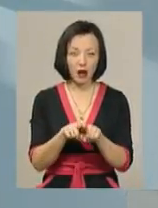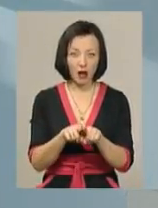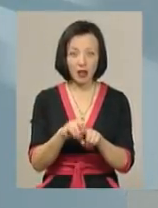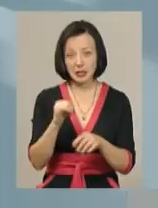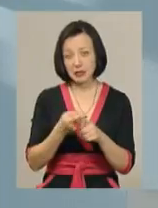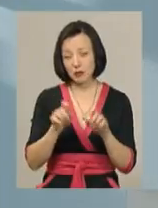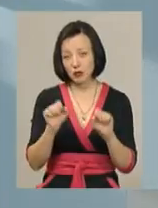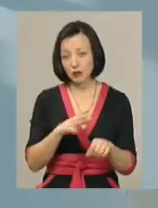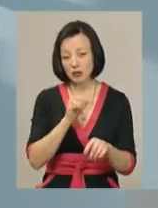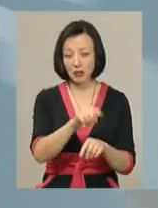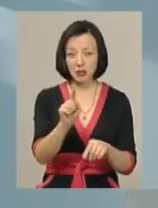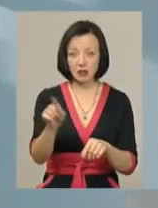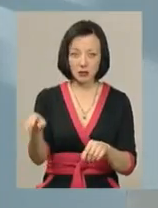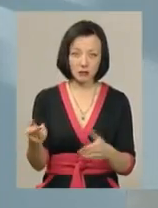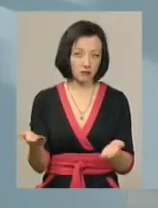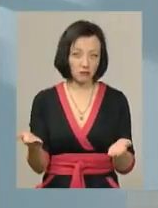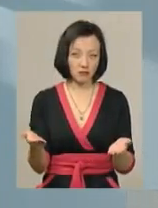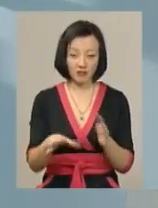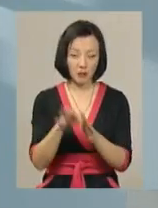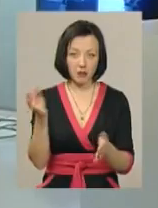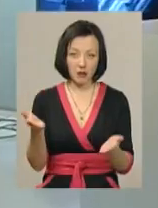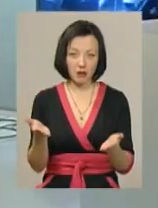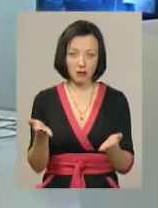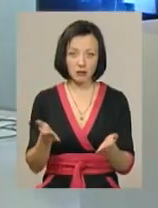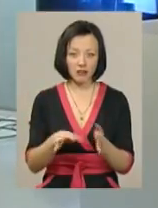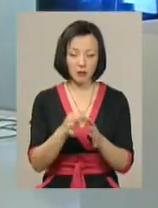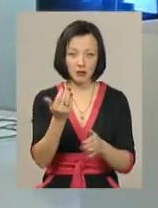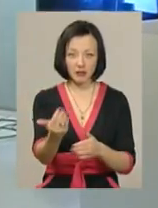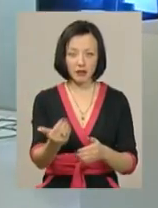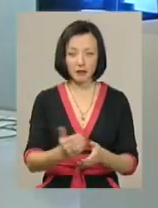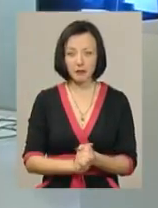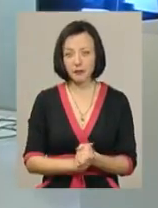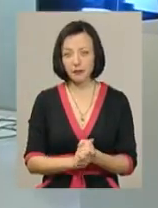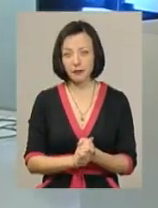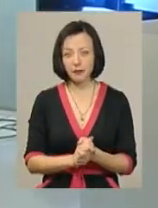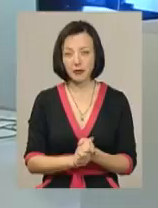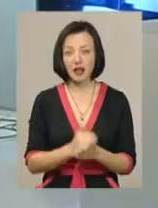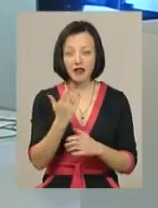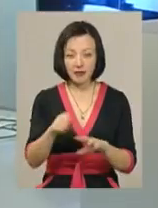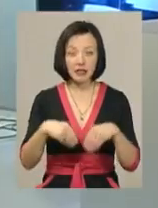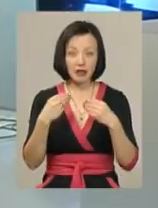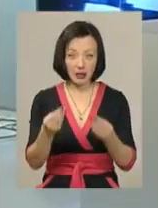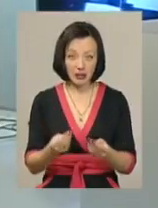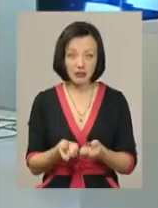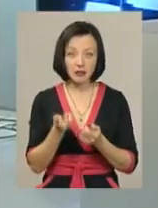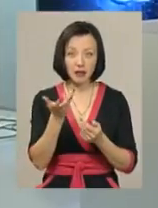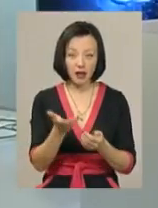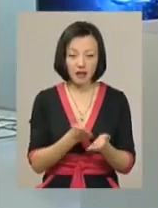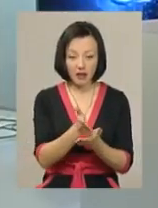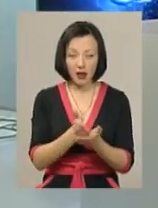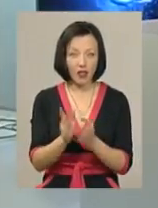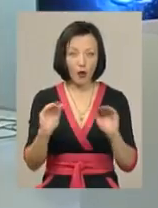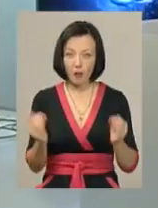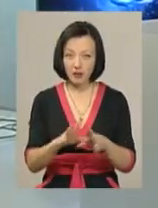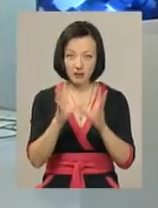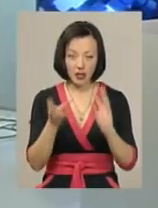і це може бути ось це або ось це або ось це вибирай Вибір за тобою Тобто ви даєте декілька варіантів ви не обмежуєте взагалі